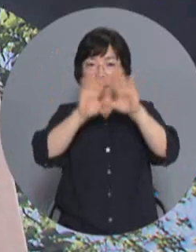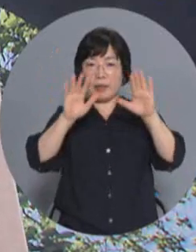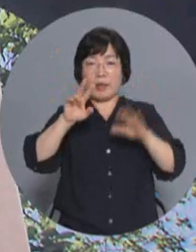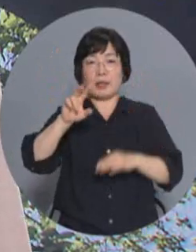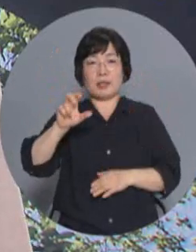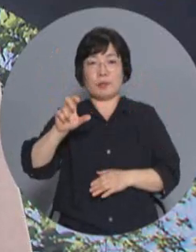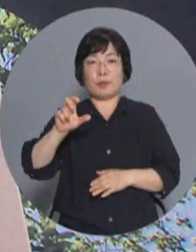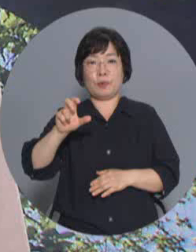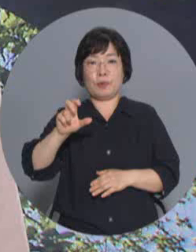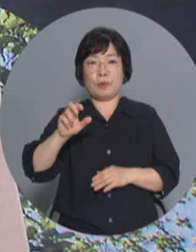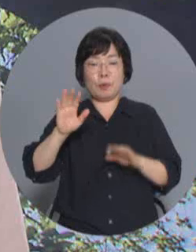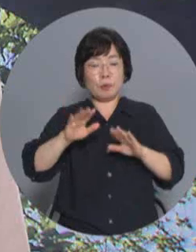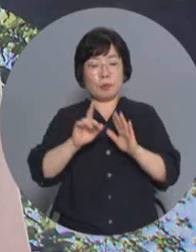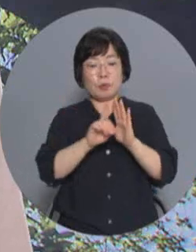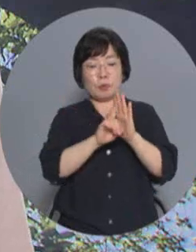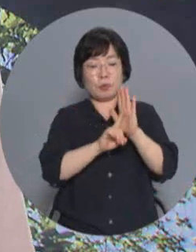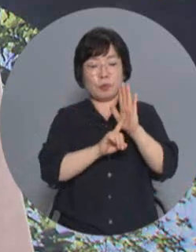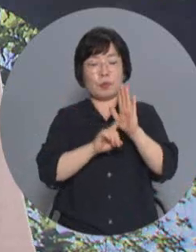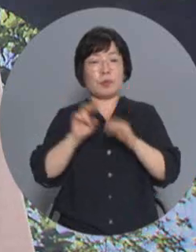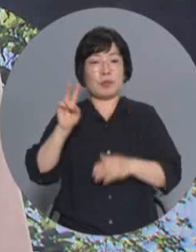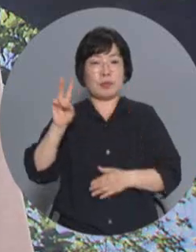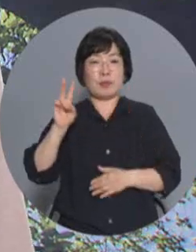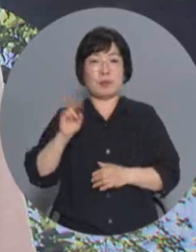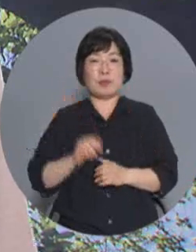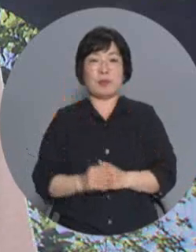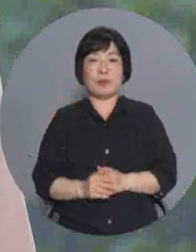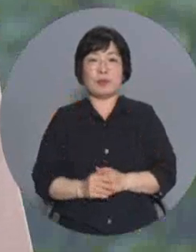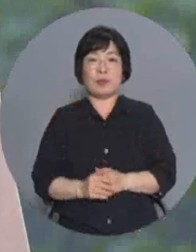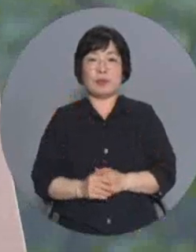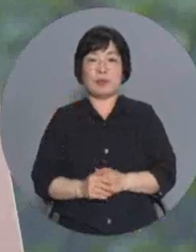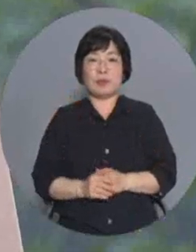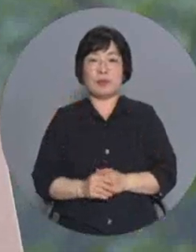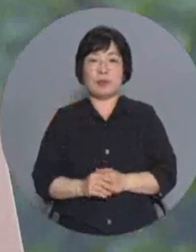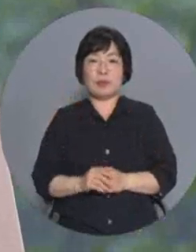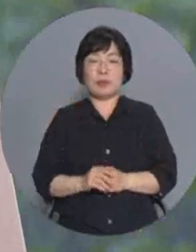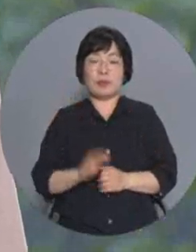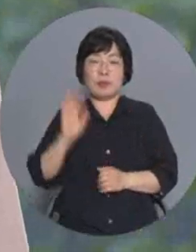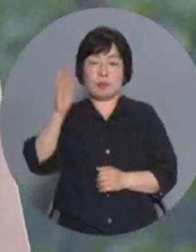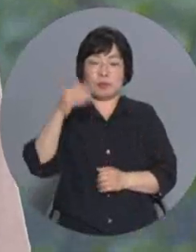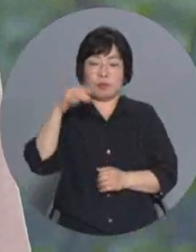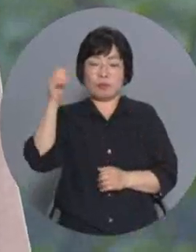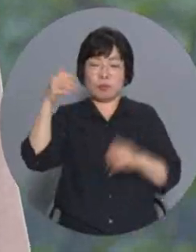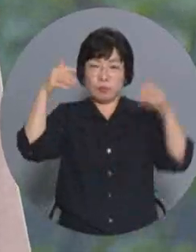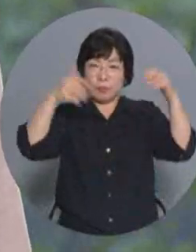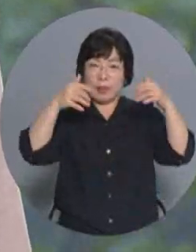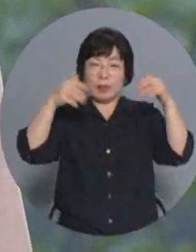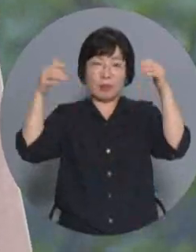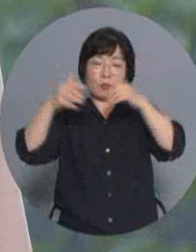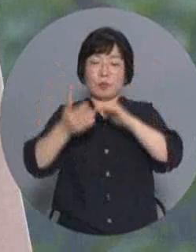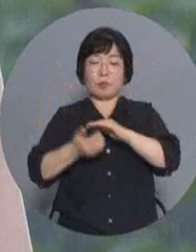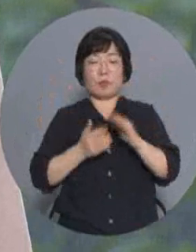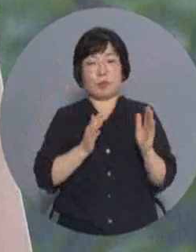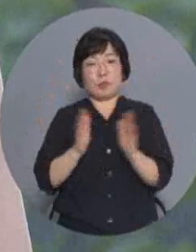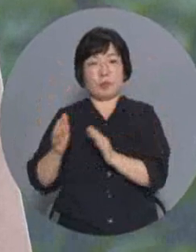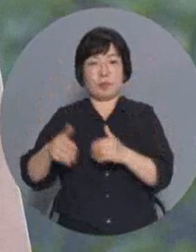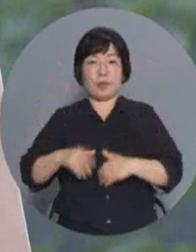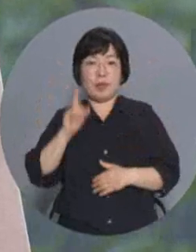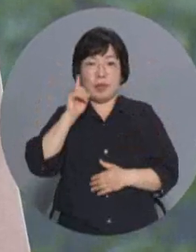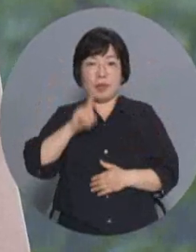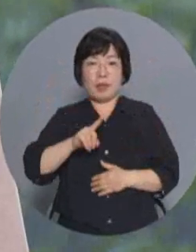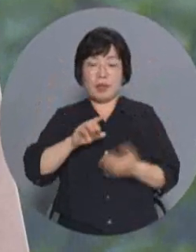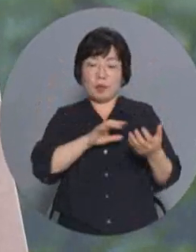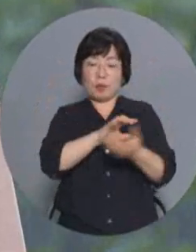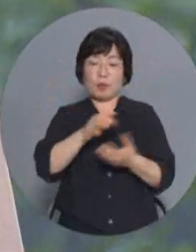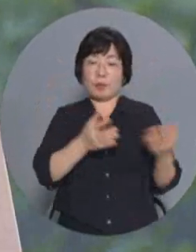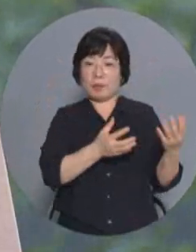25도에 그치며 오늘보다 2도 가량 낮겠습니다 요즘 잦은 소나기에 대비 잘하셔야겠습니다 내일도 구름